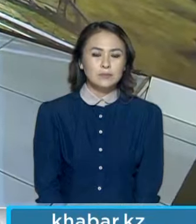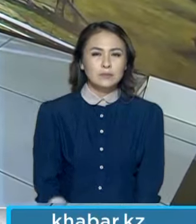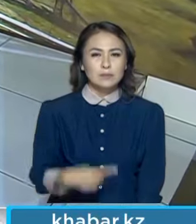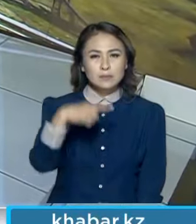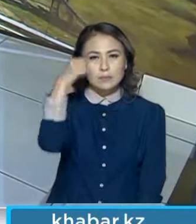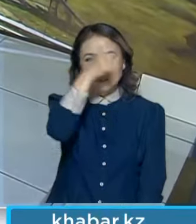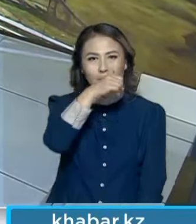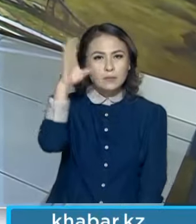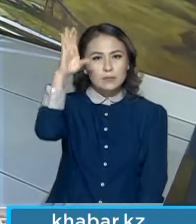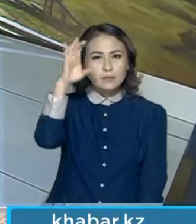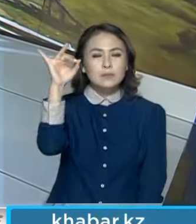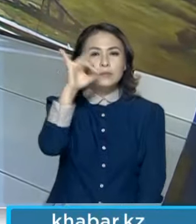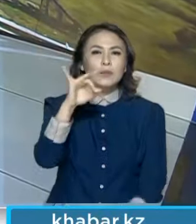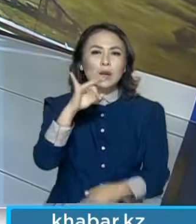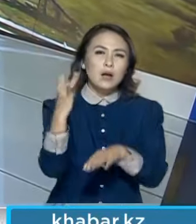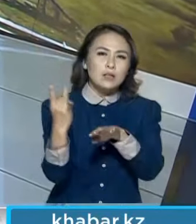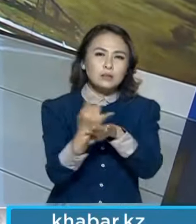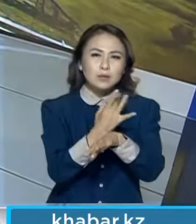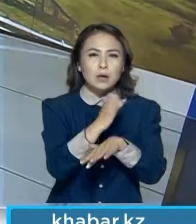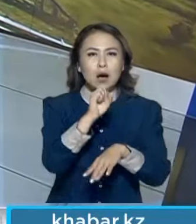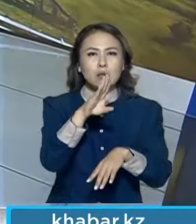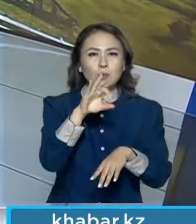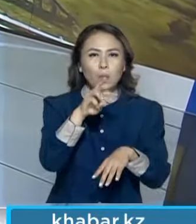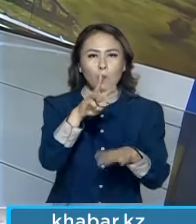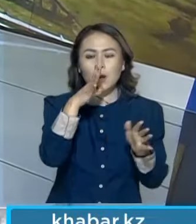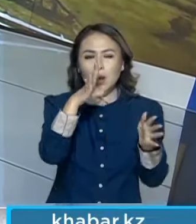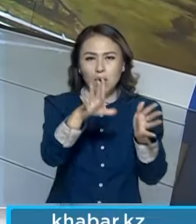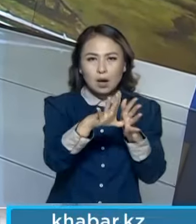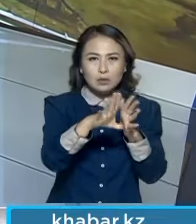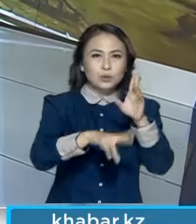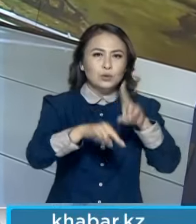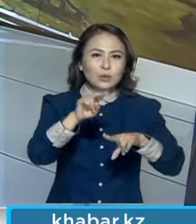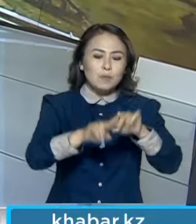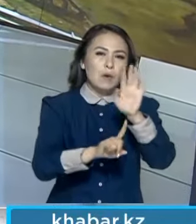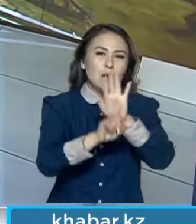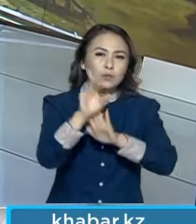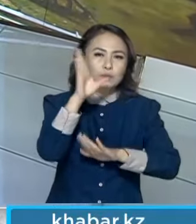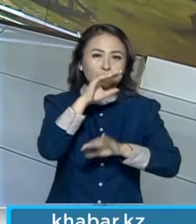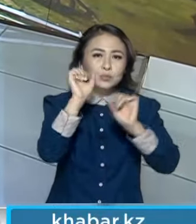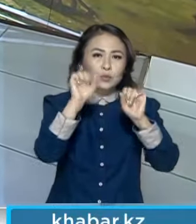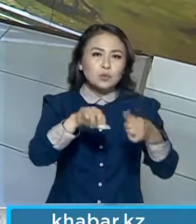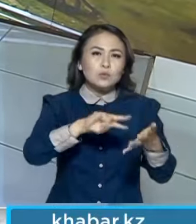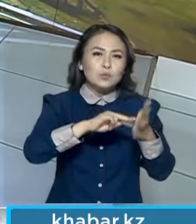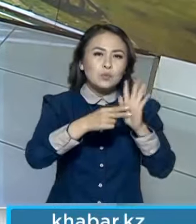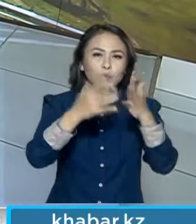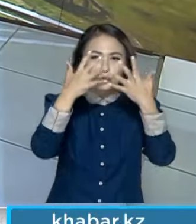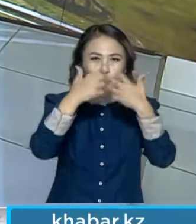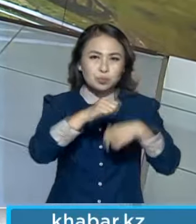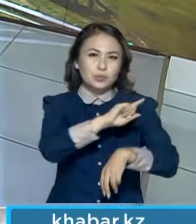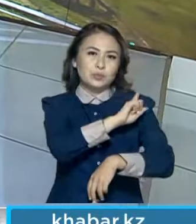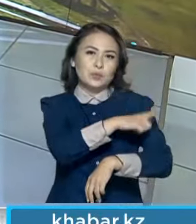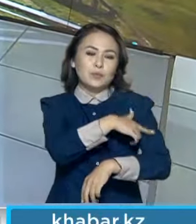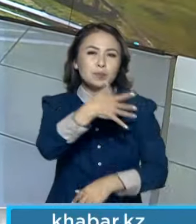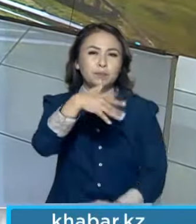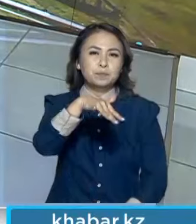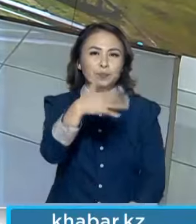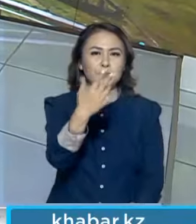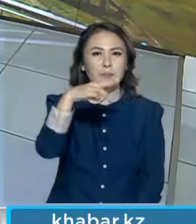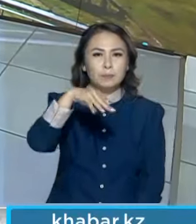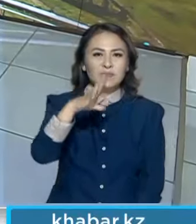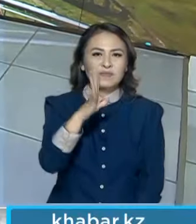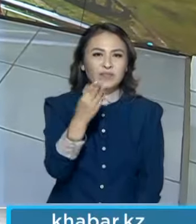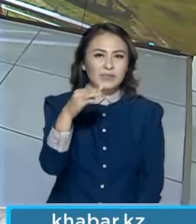Ал биыл Өзбекстан тарихындағы алғашқы атом электростанциясының құрылысы басталуы мүмкін. Жоспар бойынша қуаты 25 мегаватт